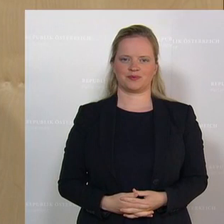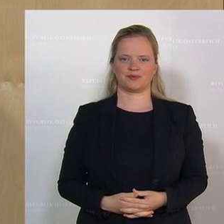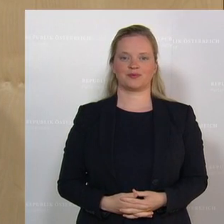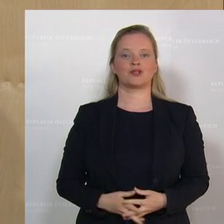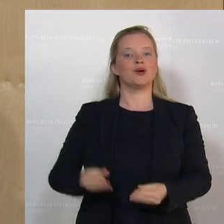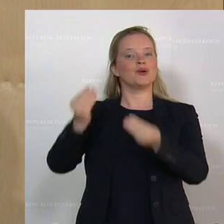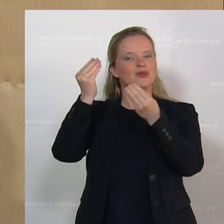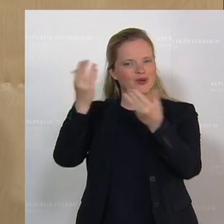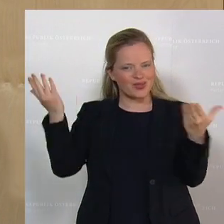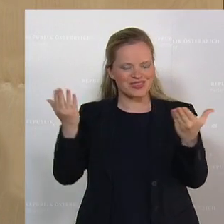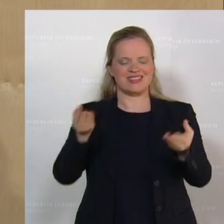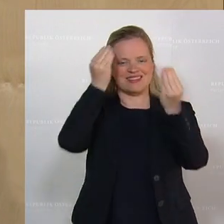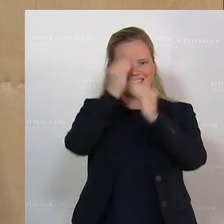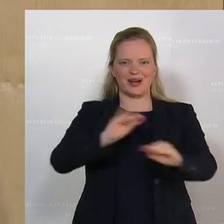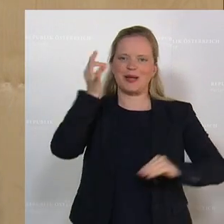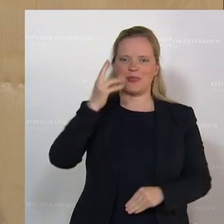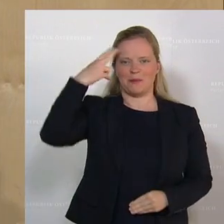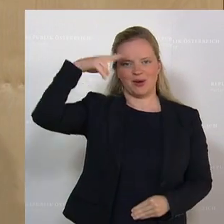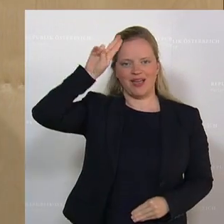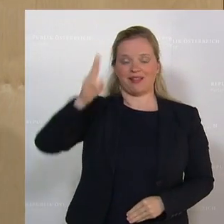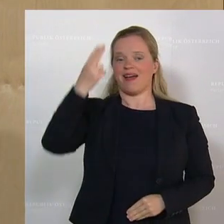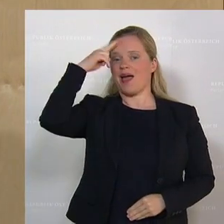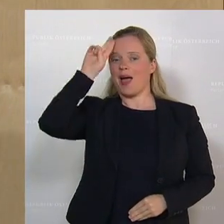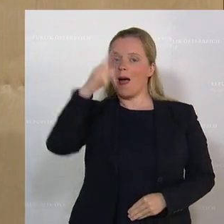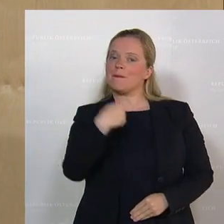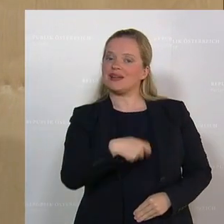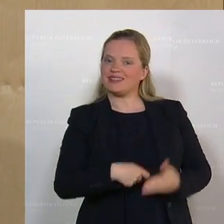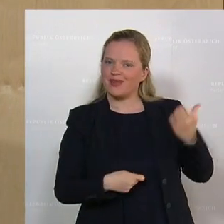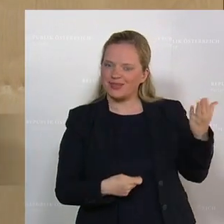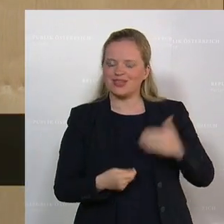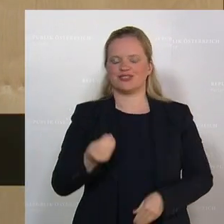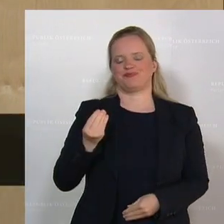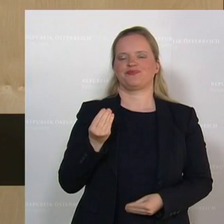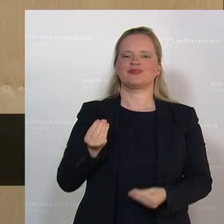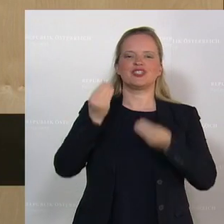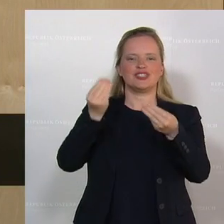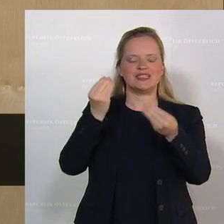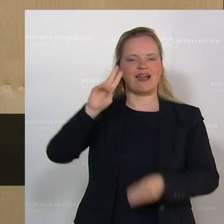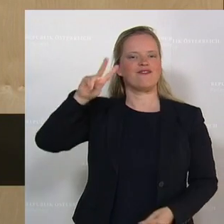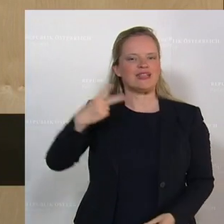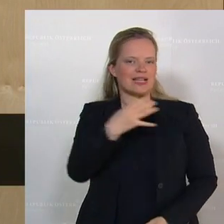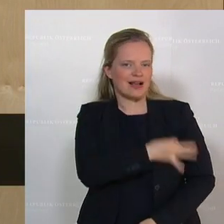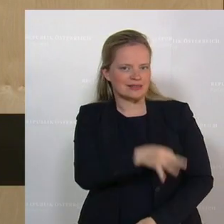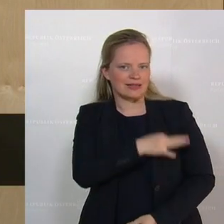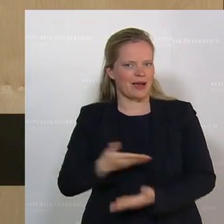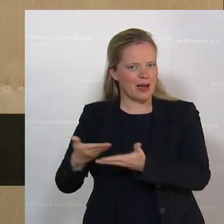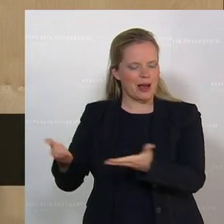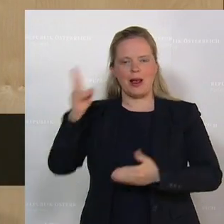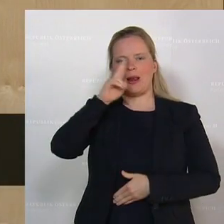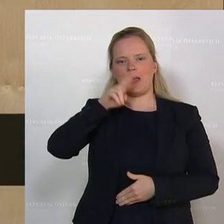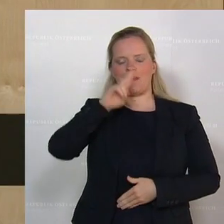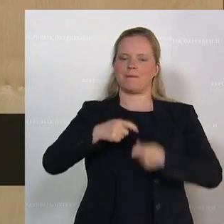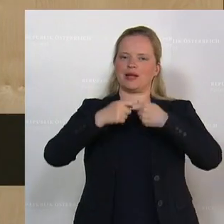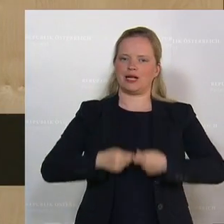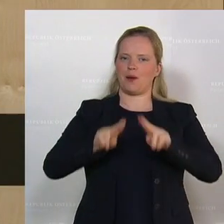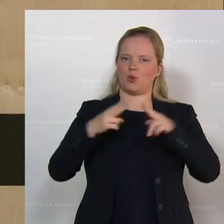Grüß Gott, sehr geehrte Damen und Herren, Herr Präsident, geschätzter Herr Vizekanzler, liebe Mitglieder der